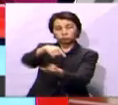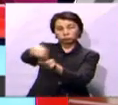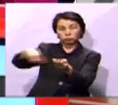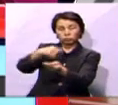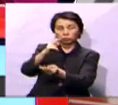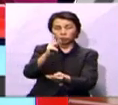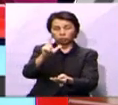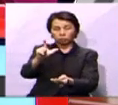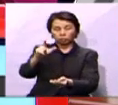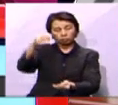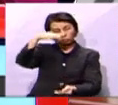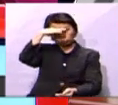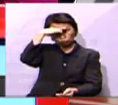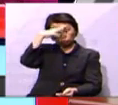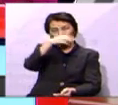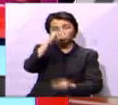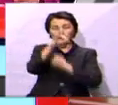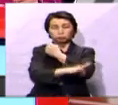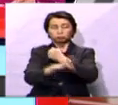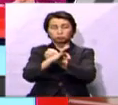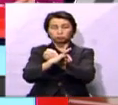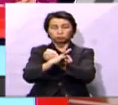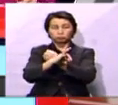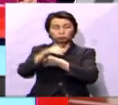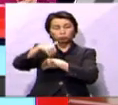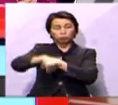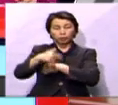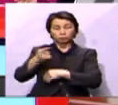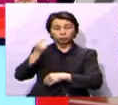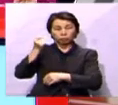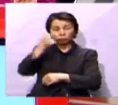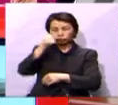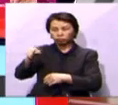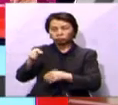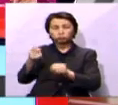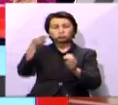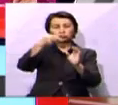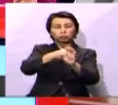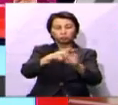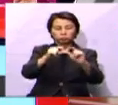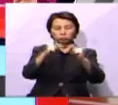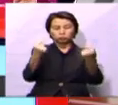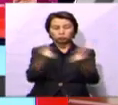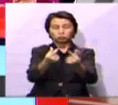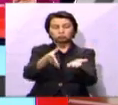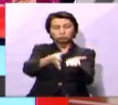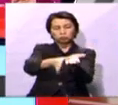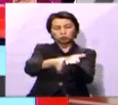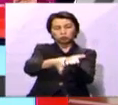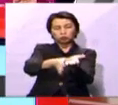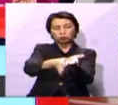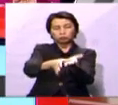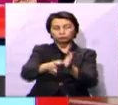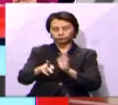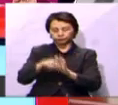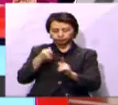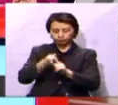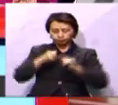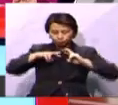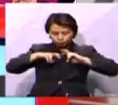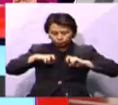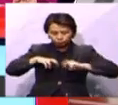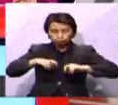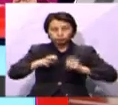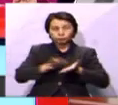Johor Bahru dan Negeri Sembilan malam tadi kerana dipercayai menganggotai satu sindiket dadah. Pengarah Jabatan Siasatan